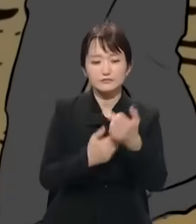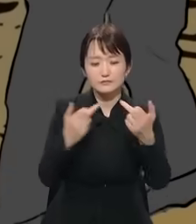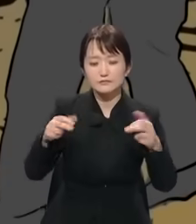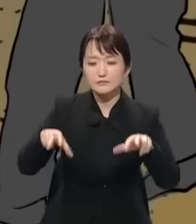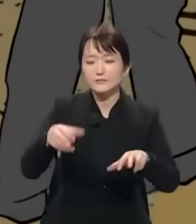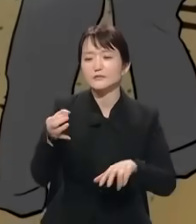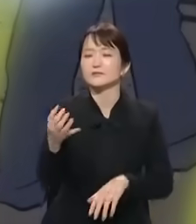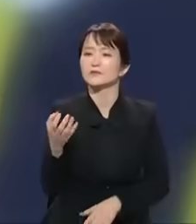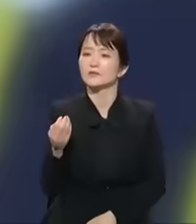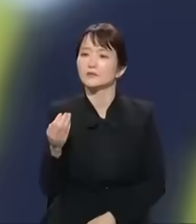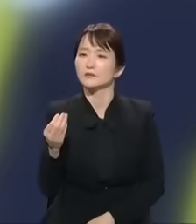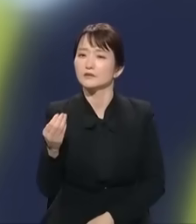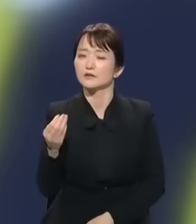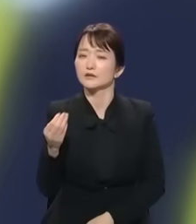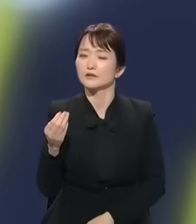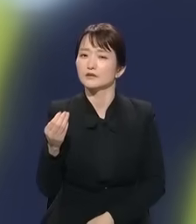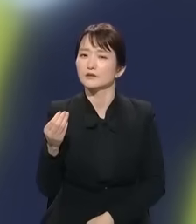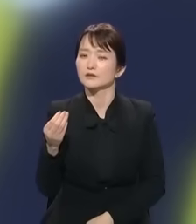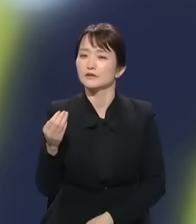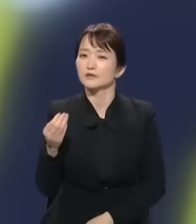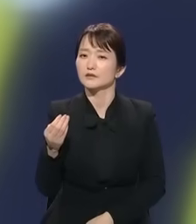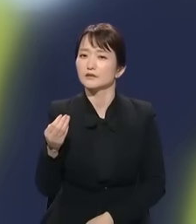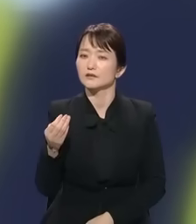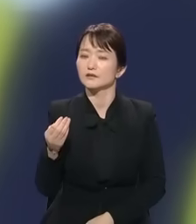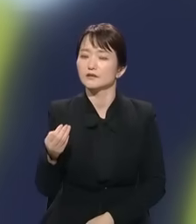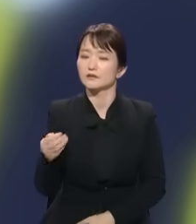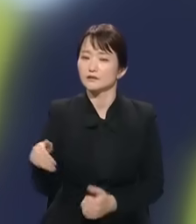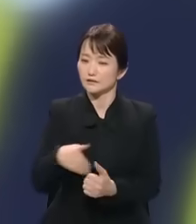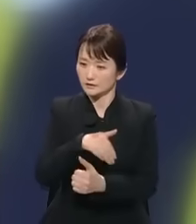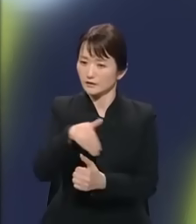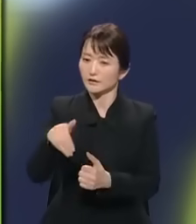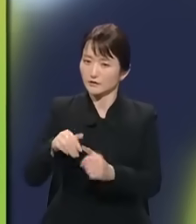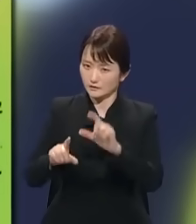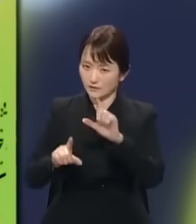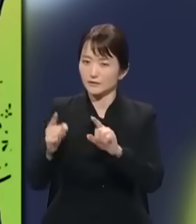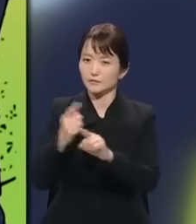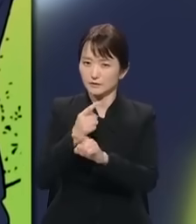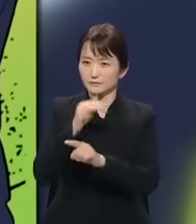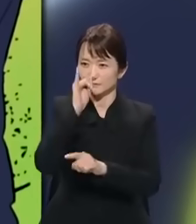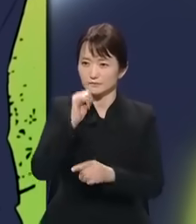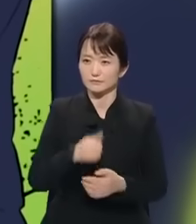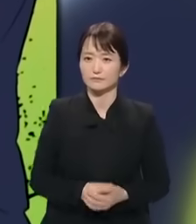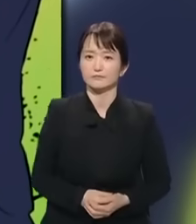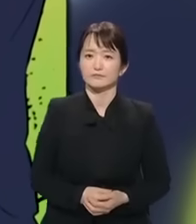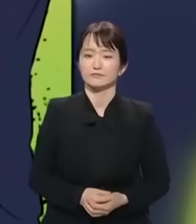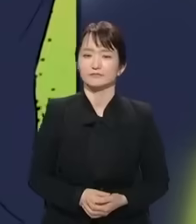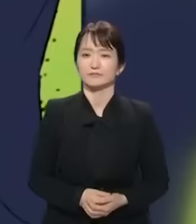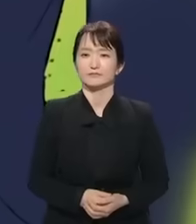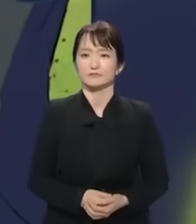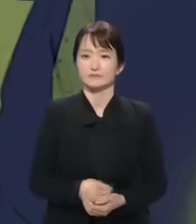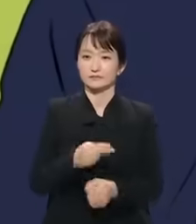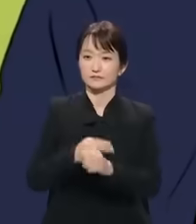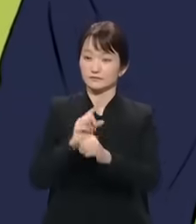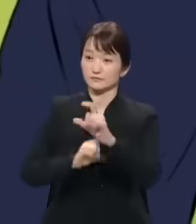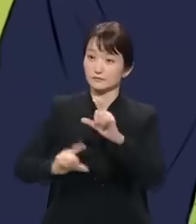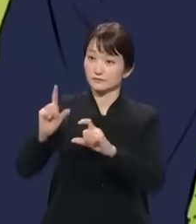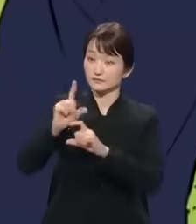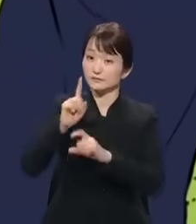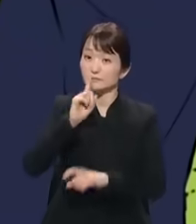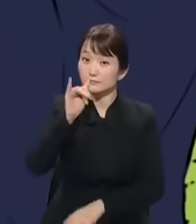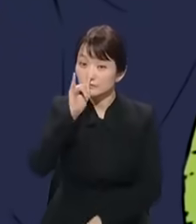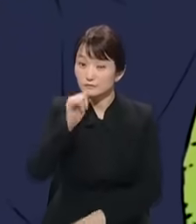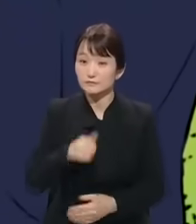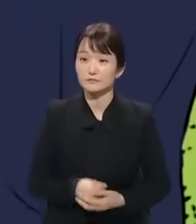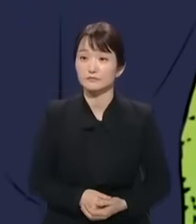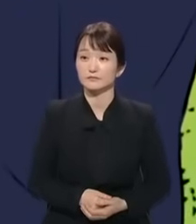얼마나 되는지 여기에 따라서 좀 상황이 좀 많이 달라질 것 같아요. 알겠습니다. 이거 뭐 교수님이 첨언하실 거 있을까요? 아니